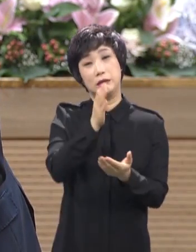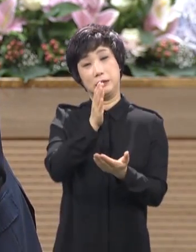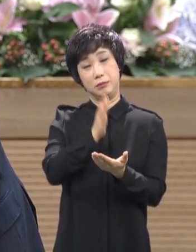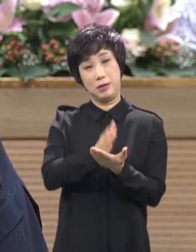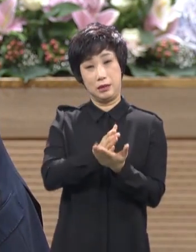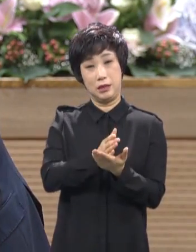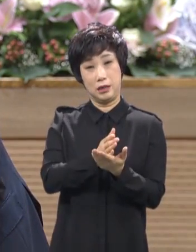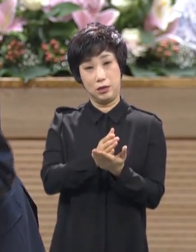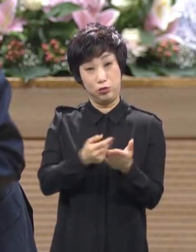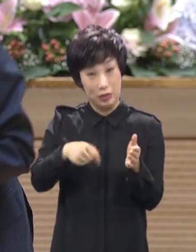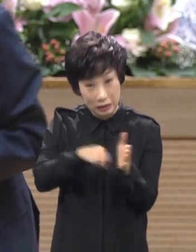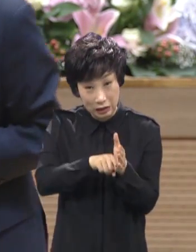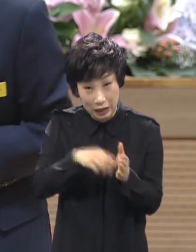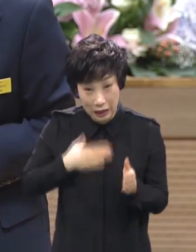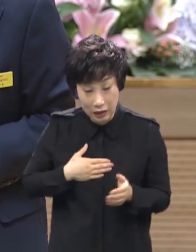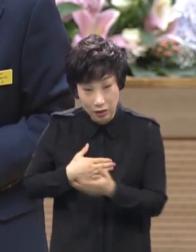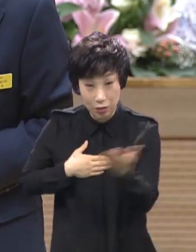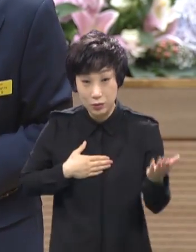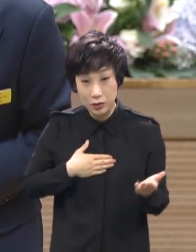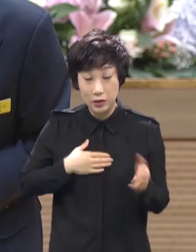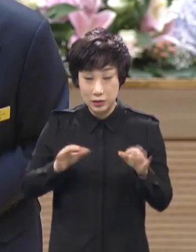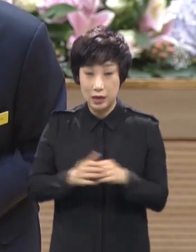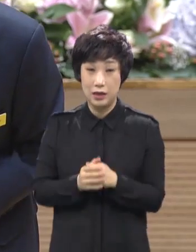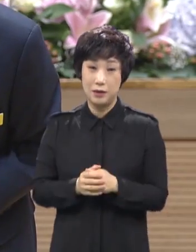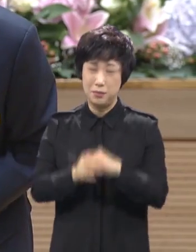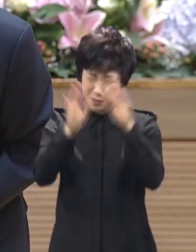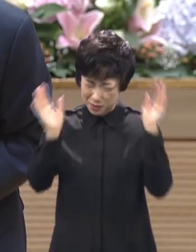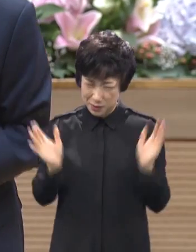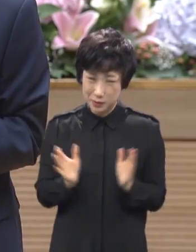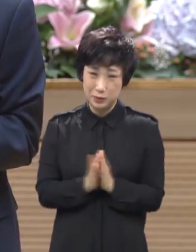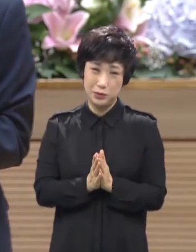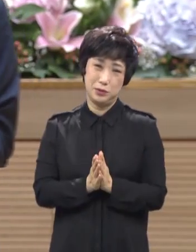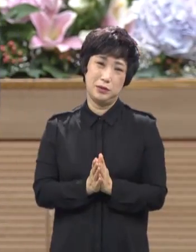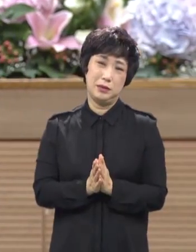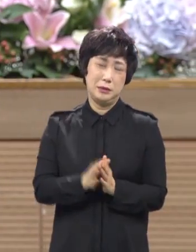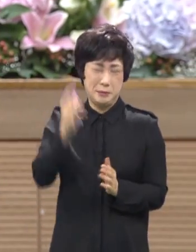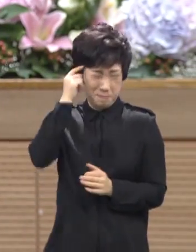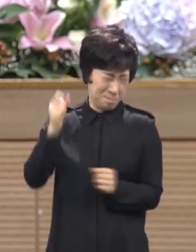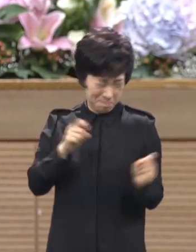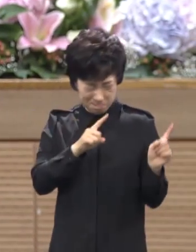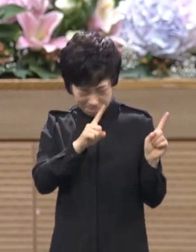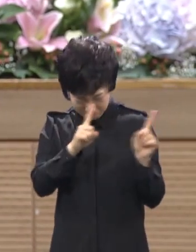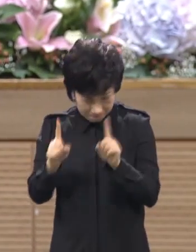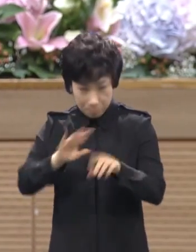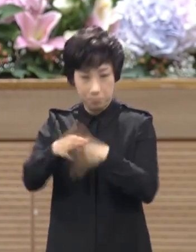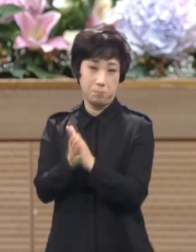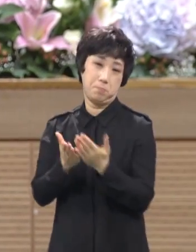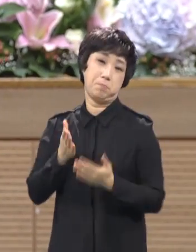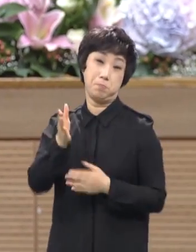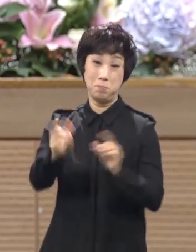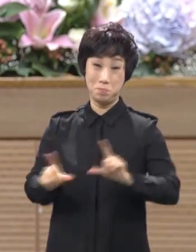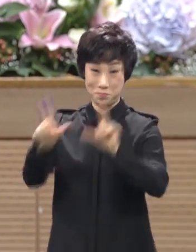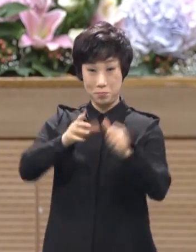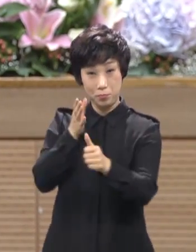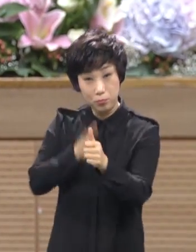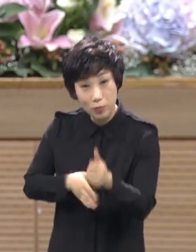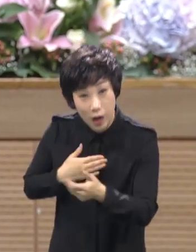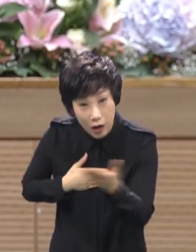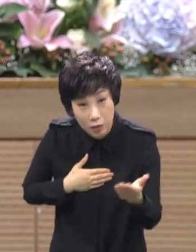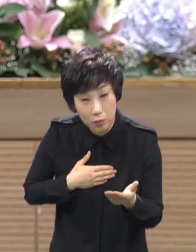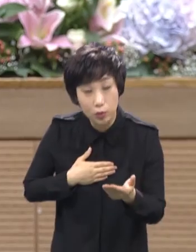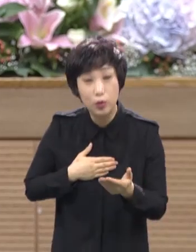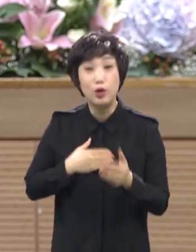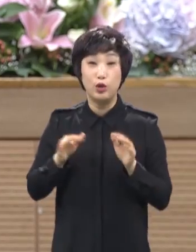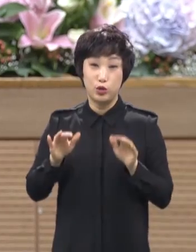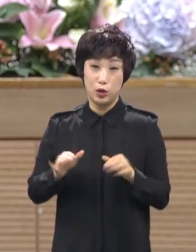않기 위하여 우리는 참으로 정신 차려서 성경대로 살아야 된다.